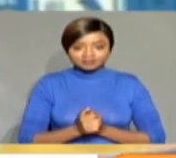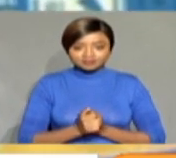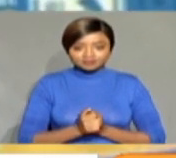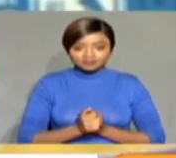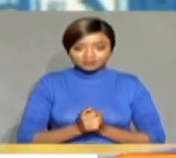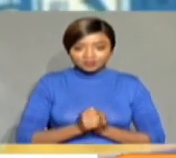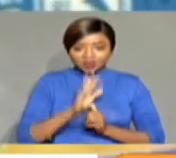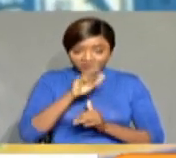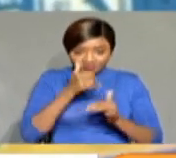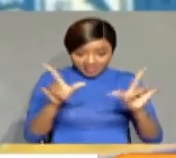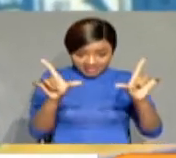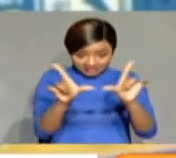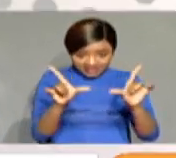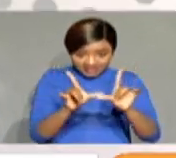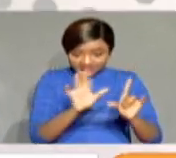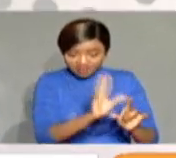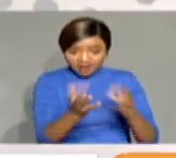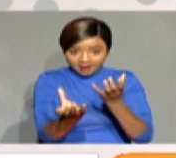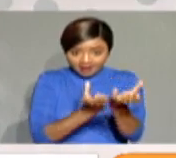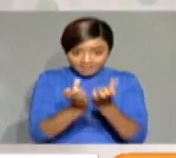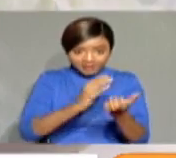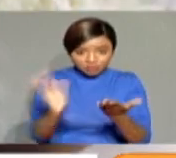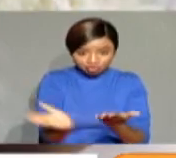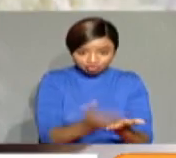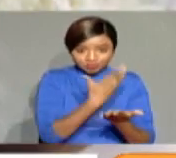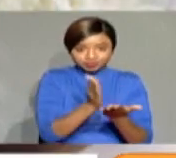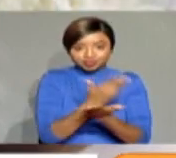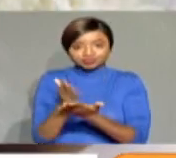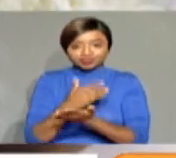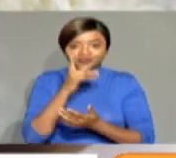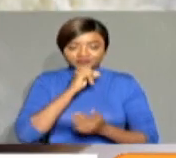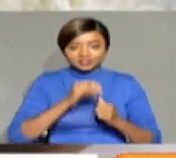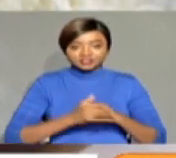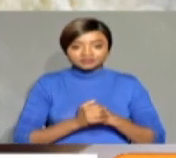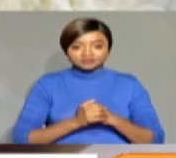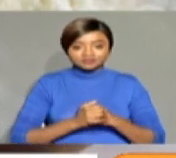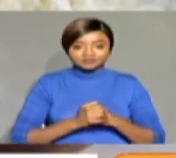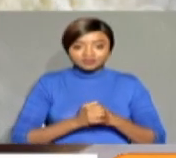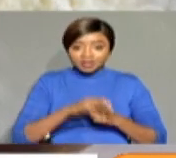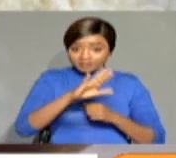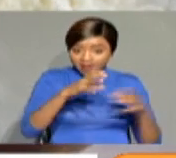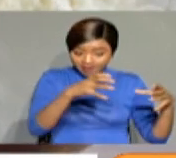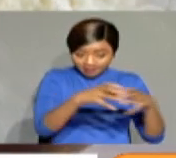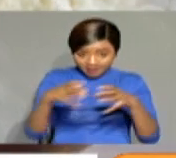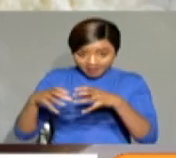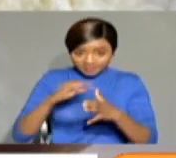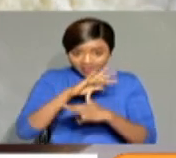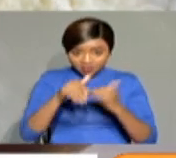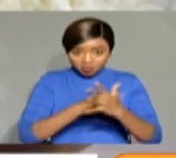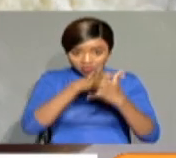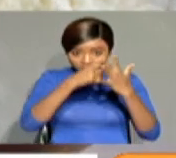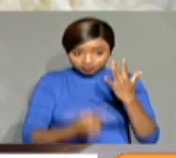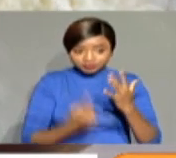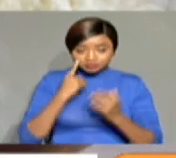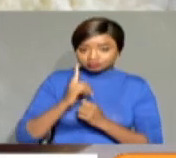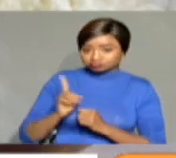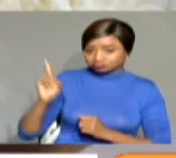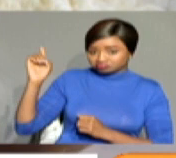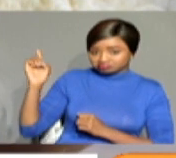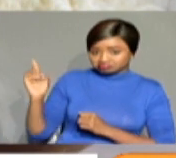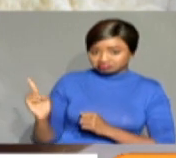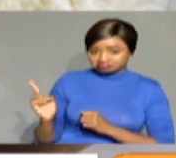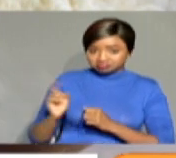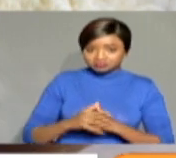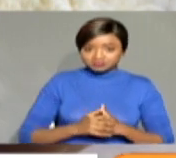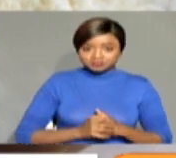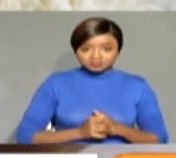sababu hiyo, leseni za biashara za kampuni za usaga unga huo zimesitishwa. Kampuni hizo, Kitui Flour Mills, Alpha Grain